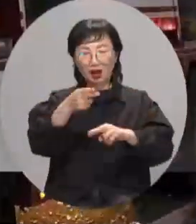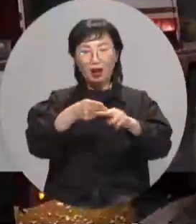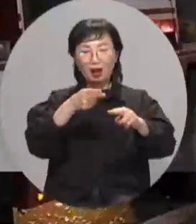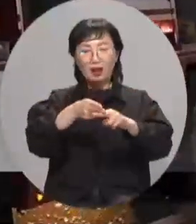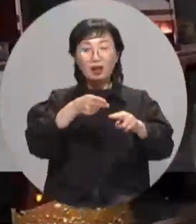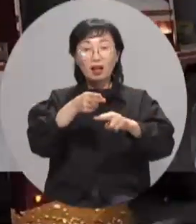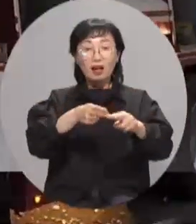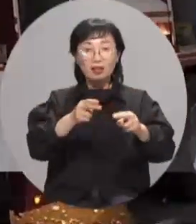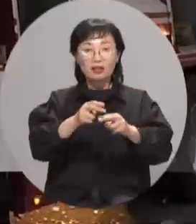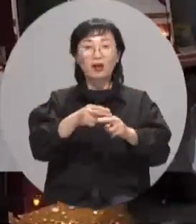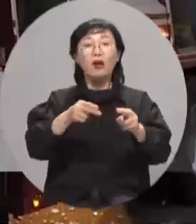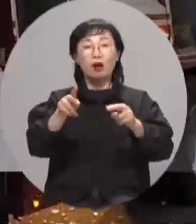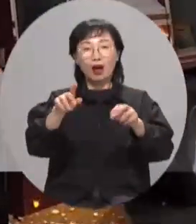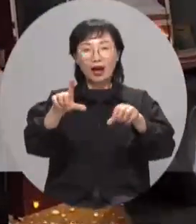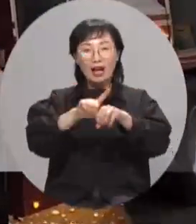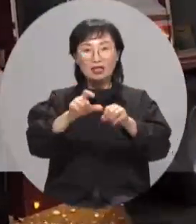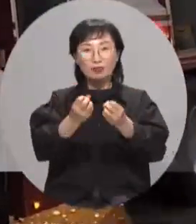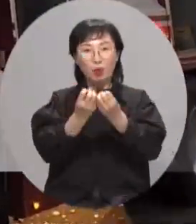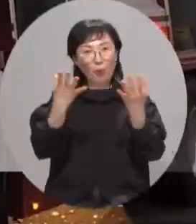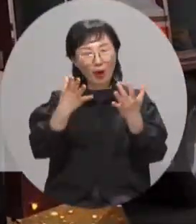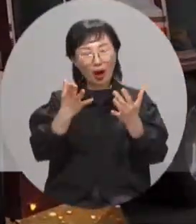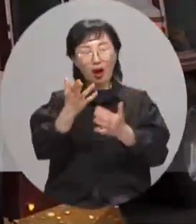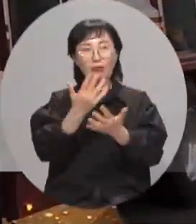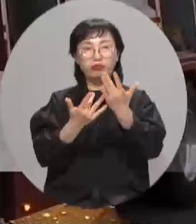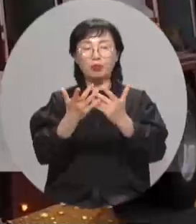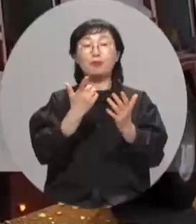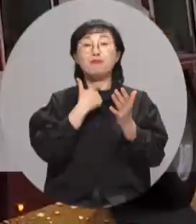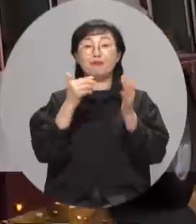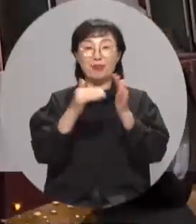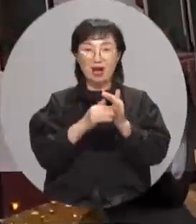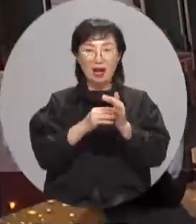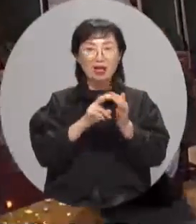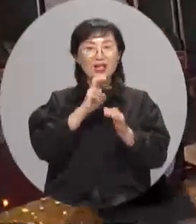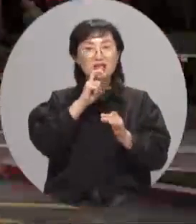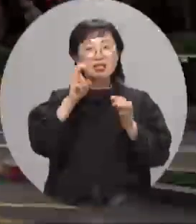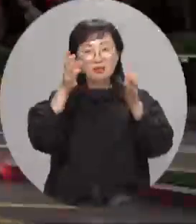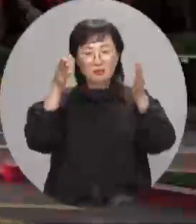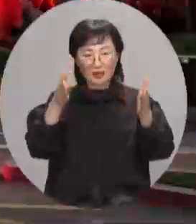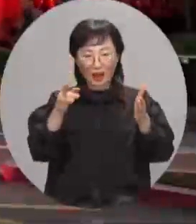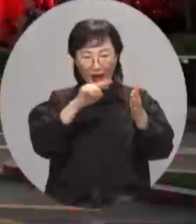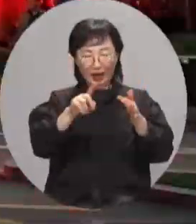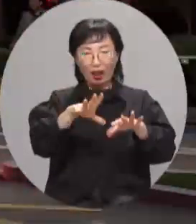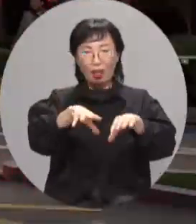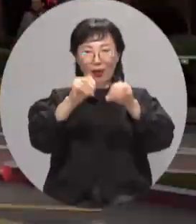폭발로 추정되는 불이 나 20여 분 만에 진화됐는데 1층과